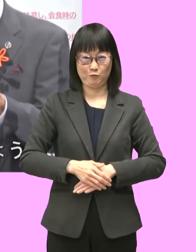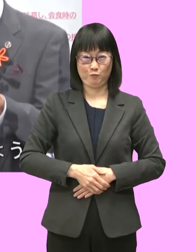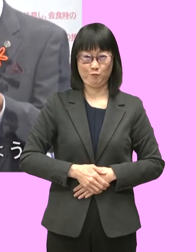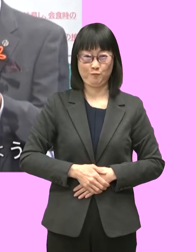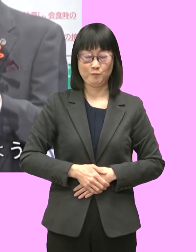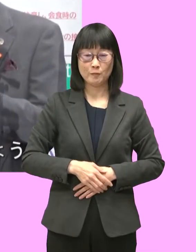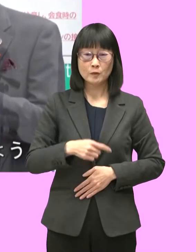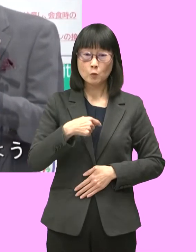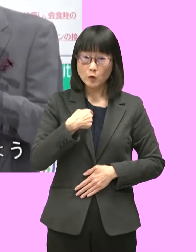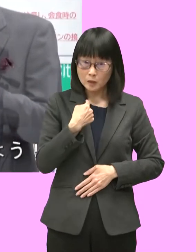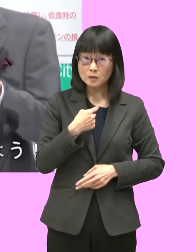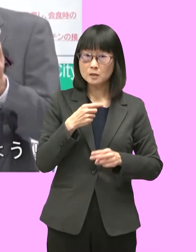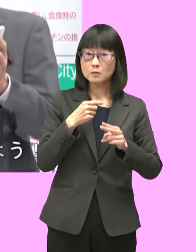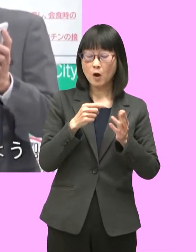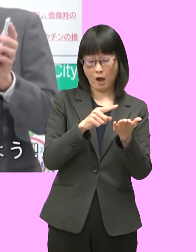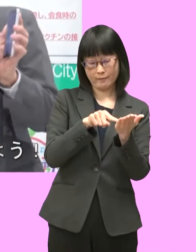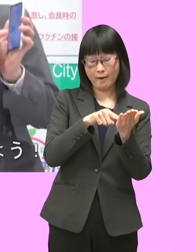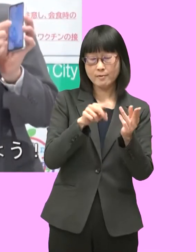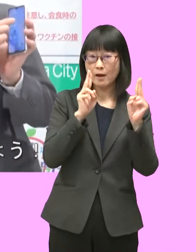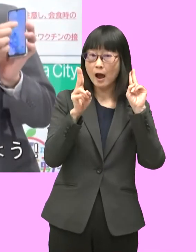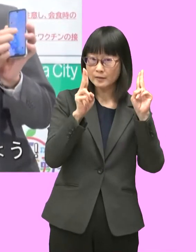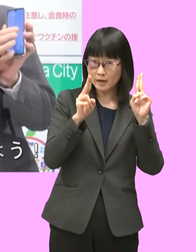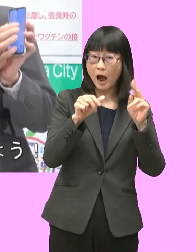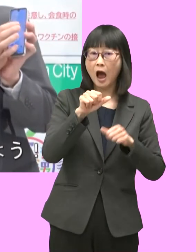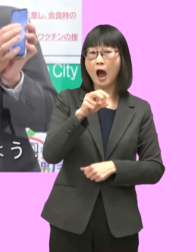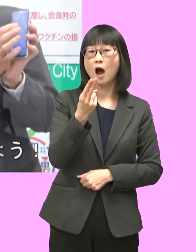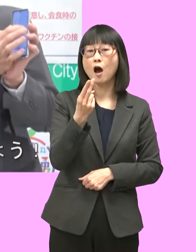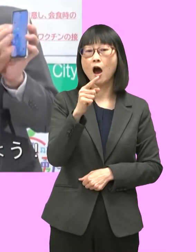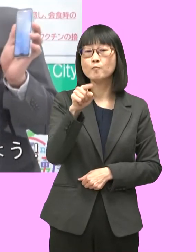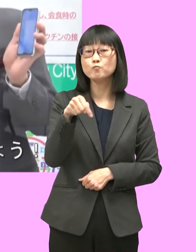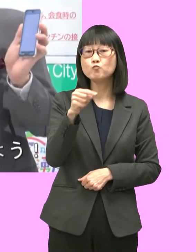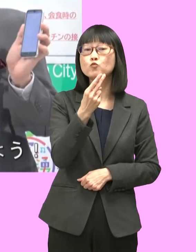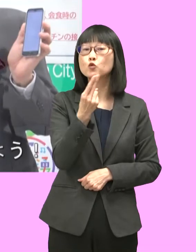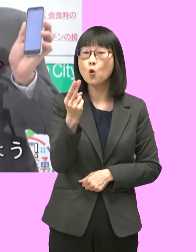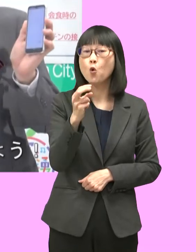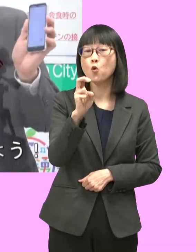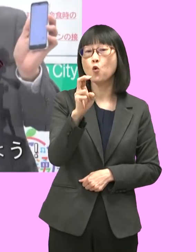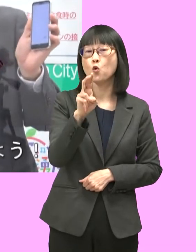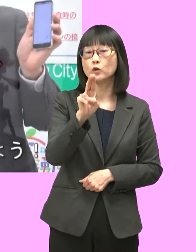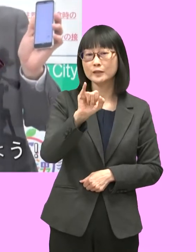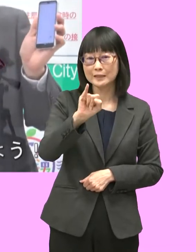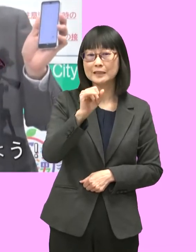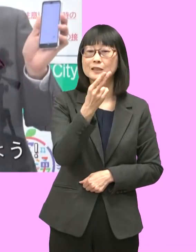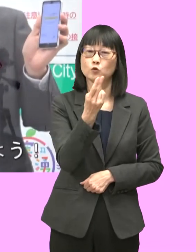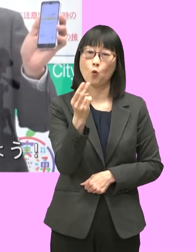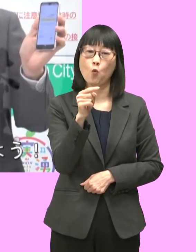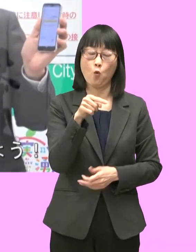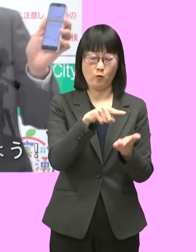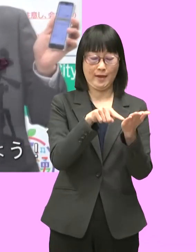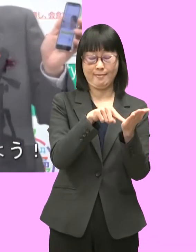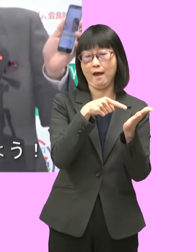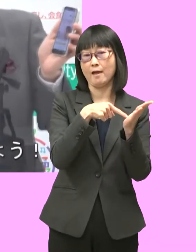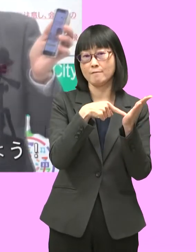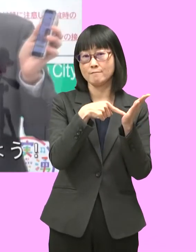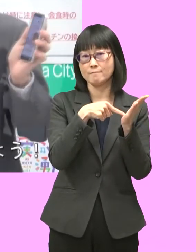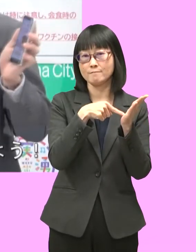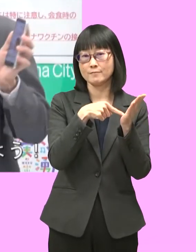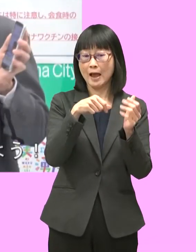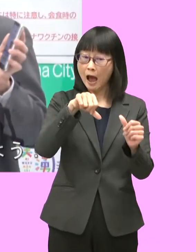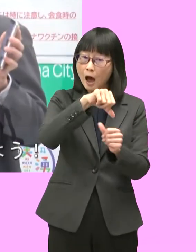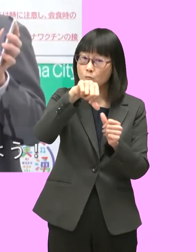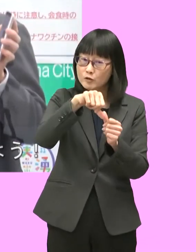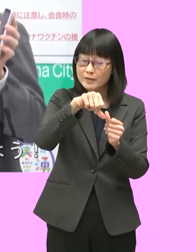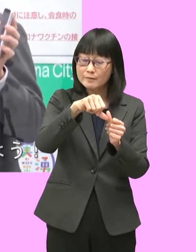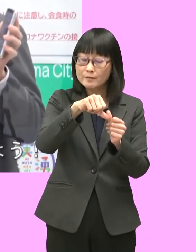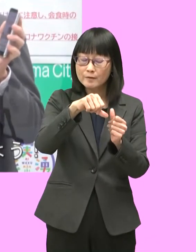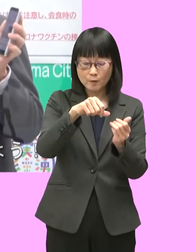で、マイナーポータルっていうのがねちょっとこちらにあります。これ押します。そうすると先ほど